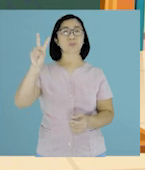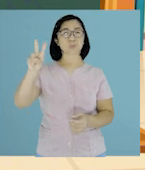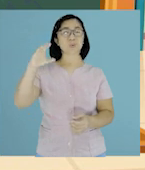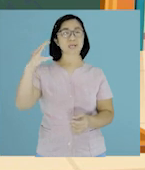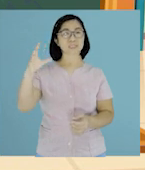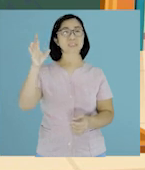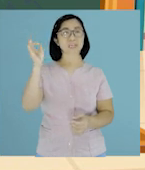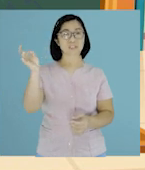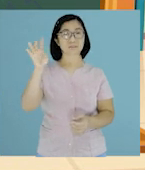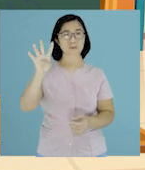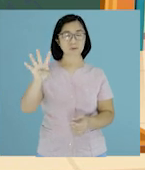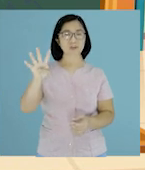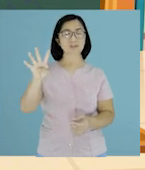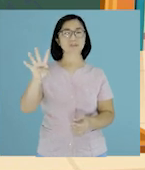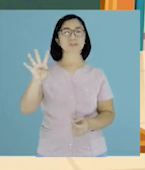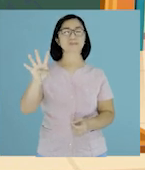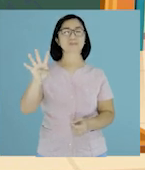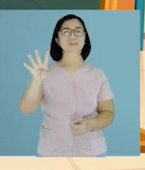75,